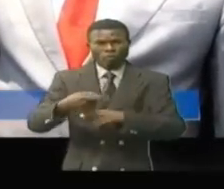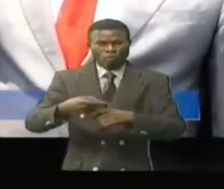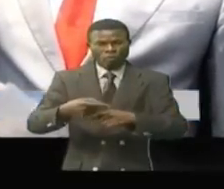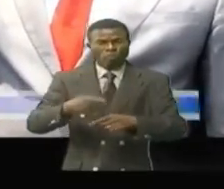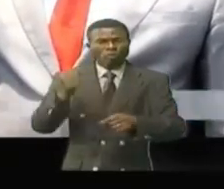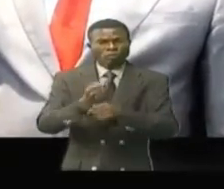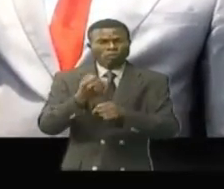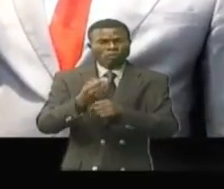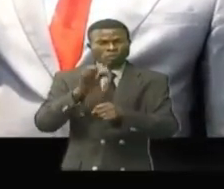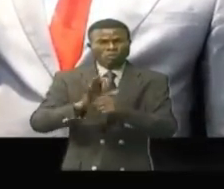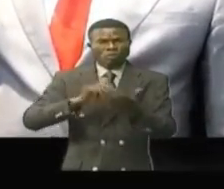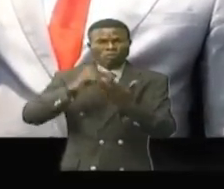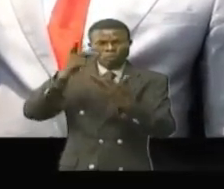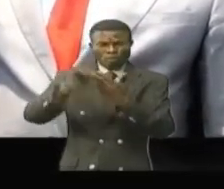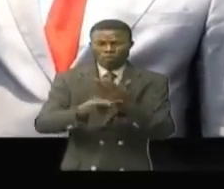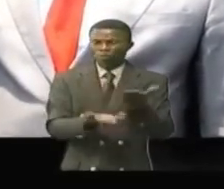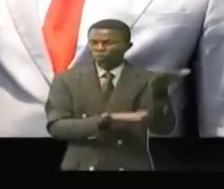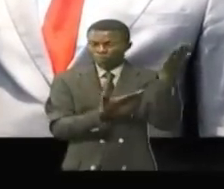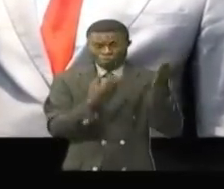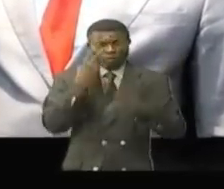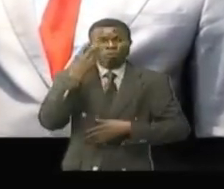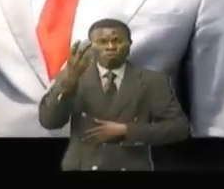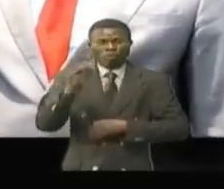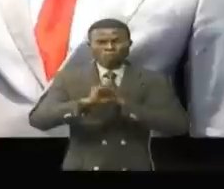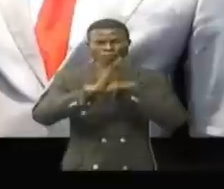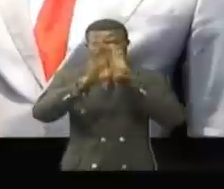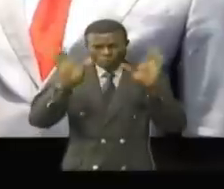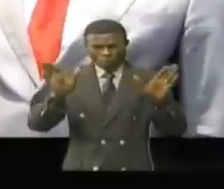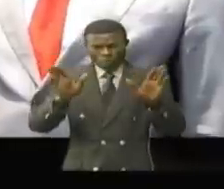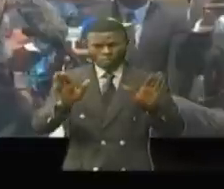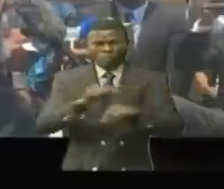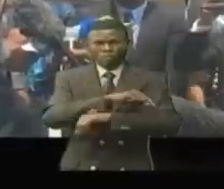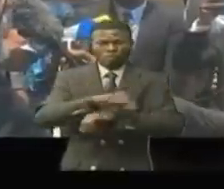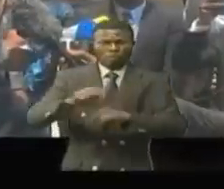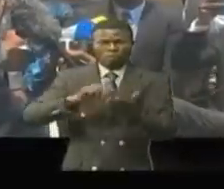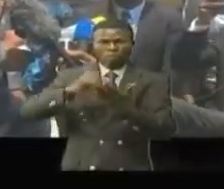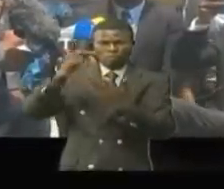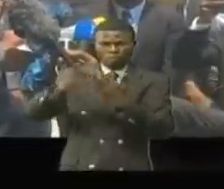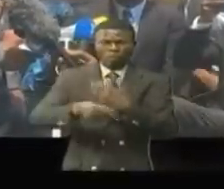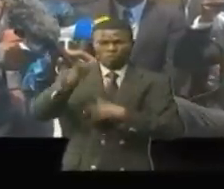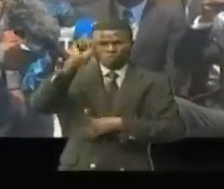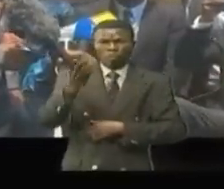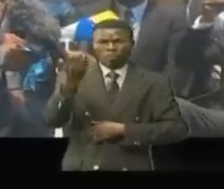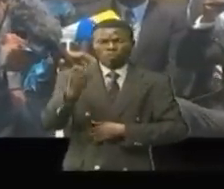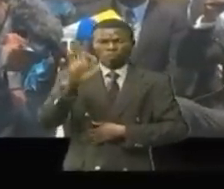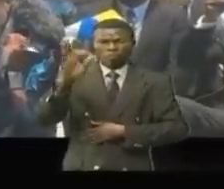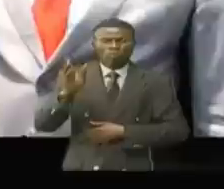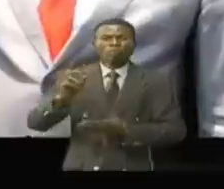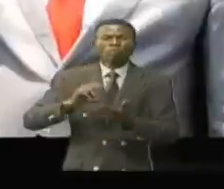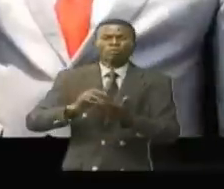réalisation des projets à impact visible en exécution du programme des 145 territoires.